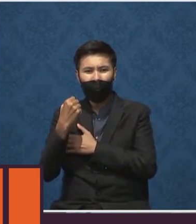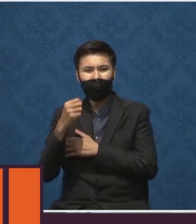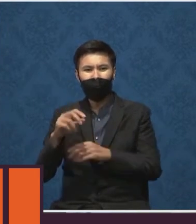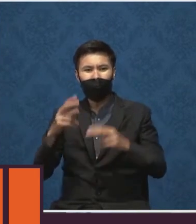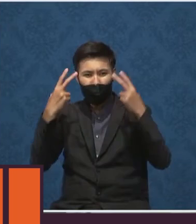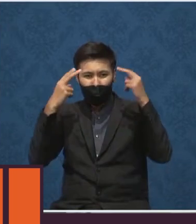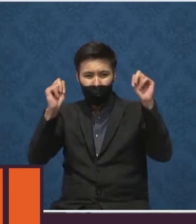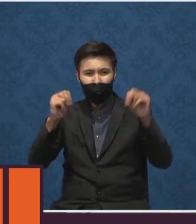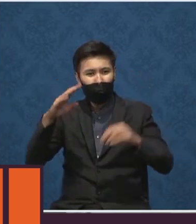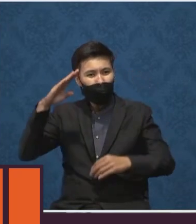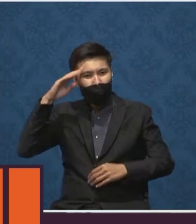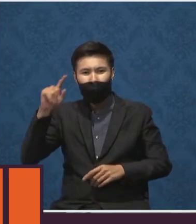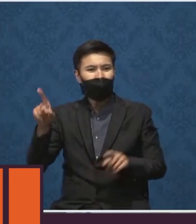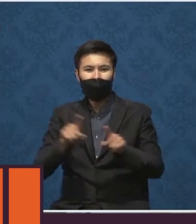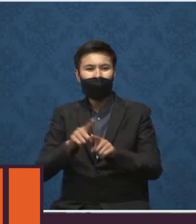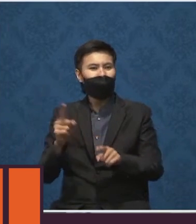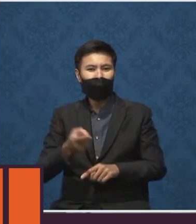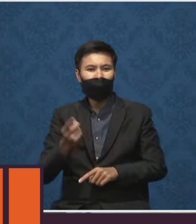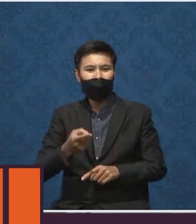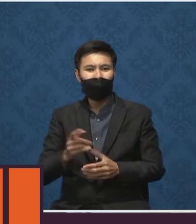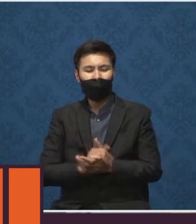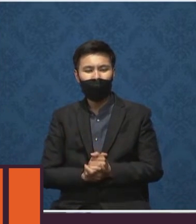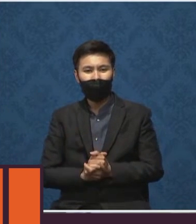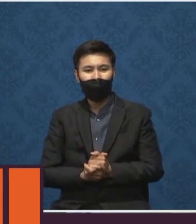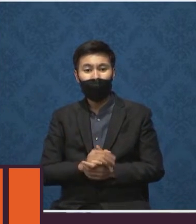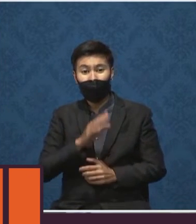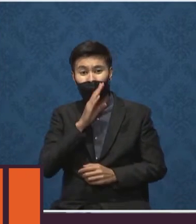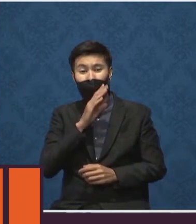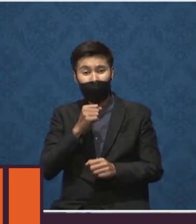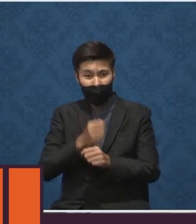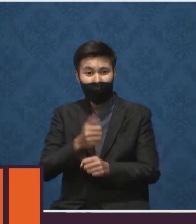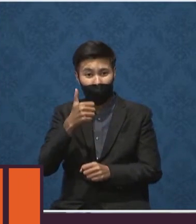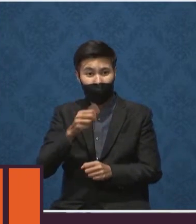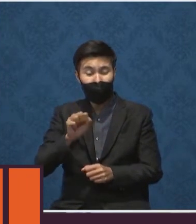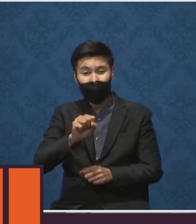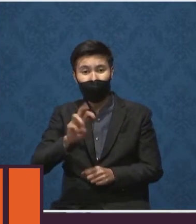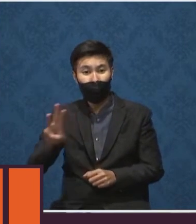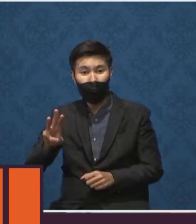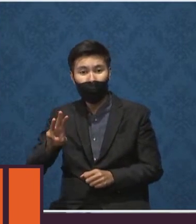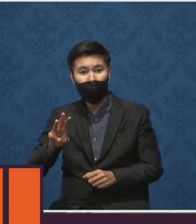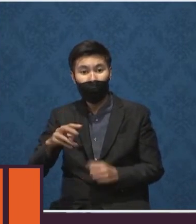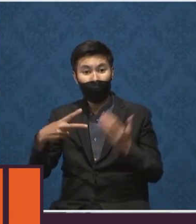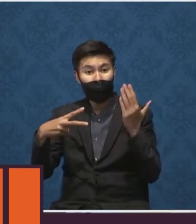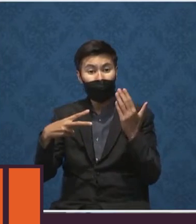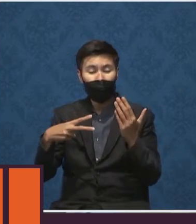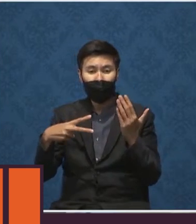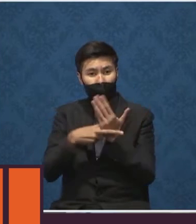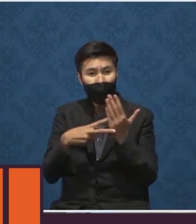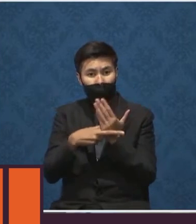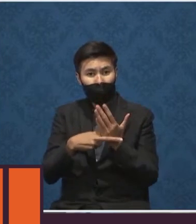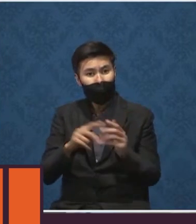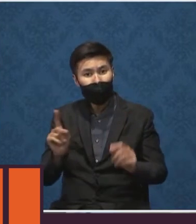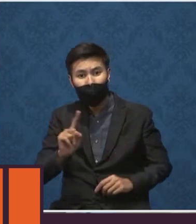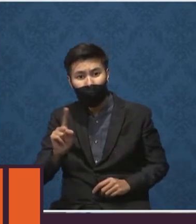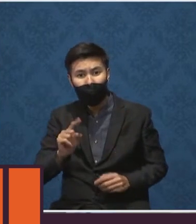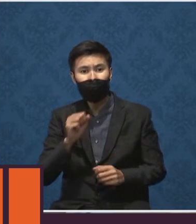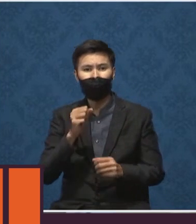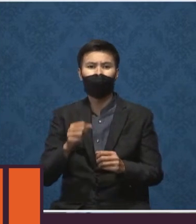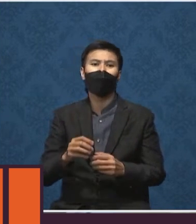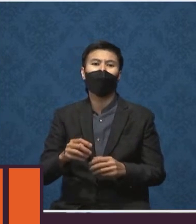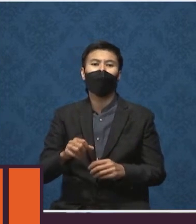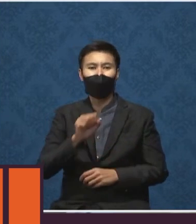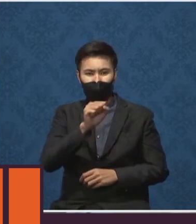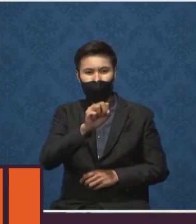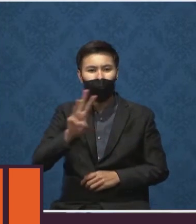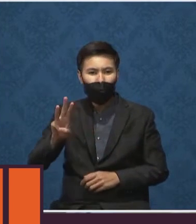ประชาชนพักเมืรมตัวการตองการจะตดกกสอท่ดหนาจๆเขาก็ทำได้ ส.ว. จะไปขดควางอะไร ไดอย่ไรแต่ในควเปจิค ส.ว. ขดควางได